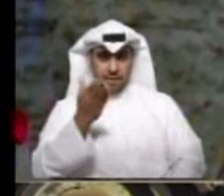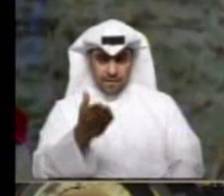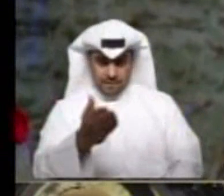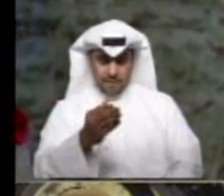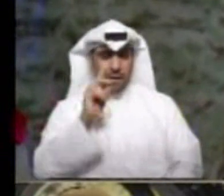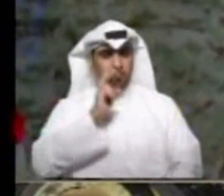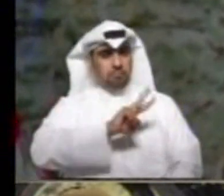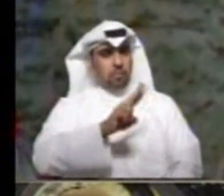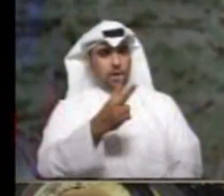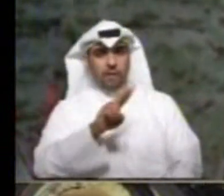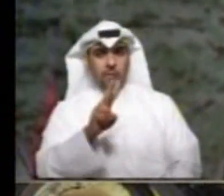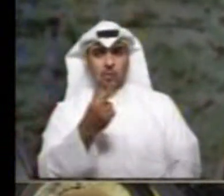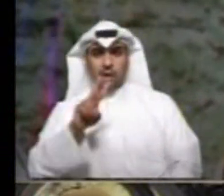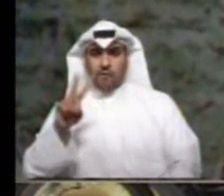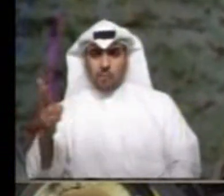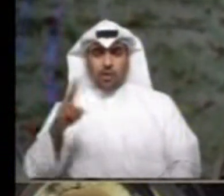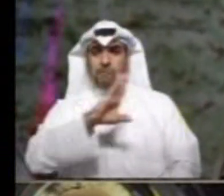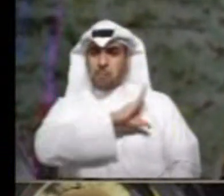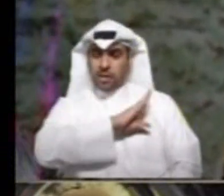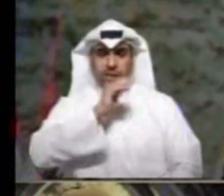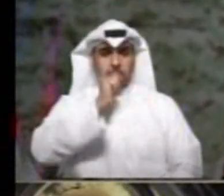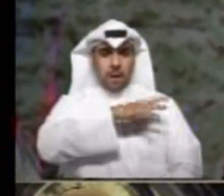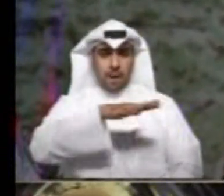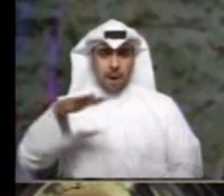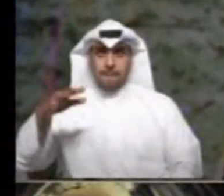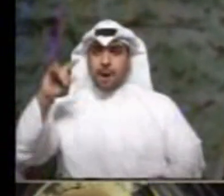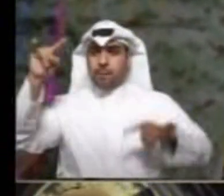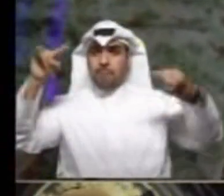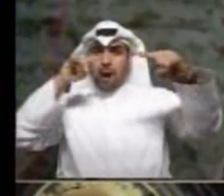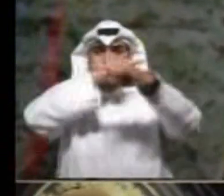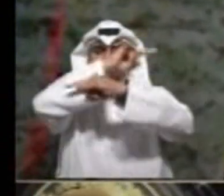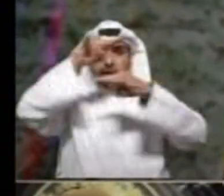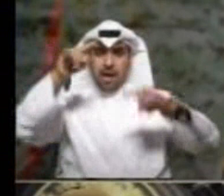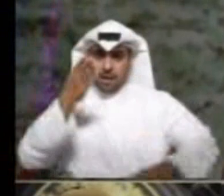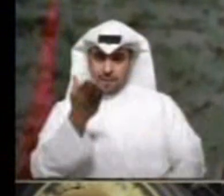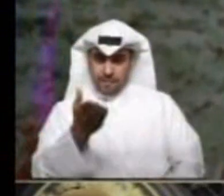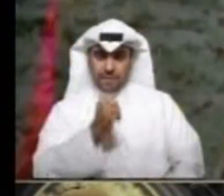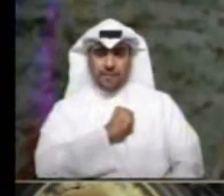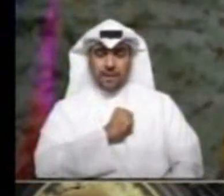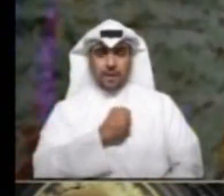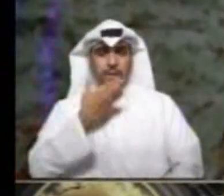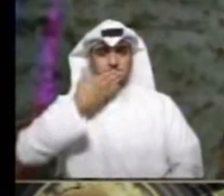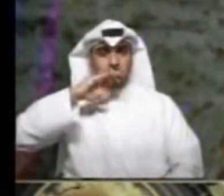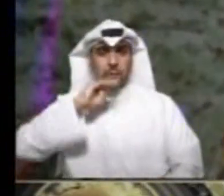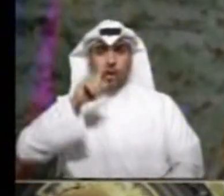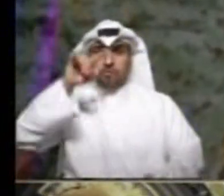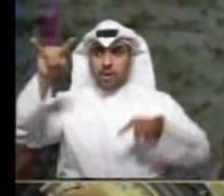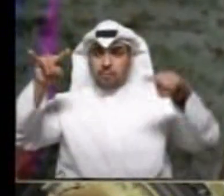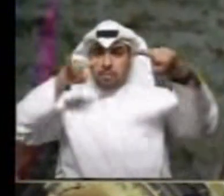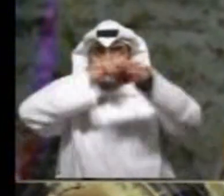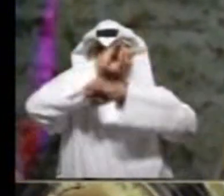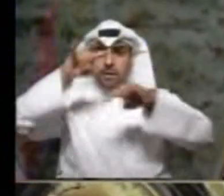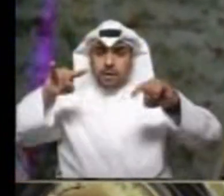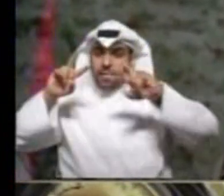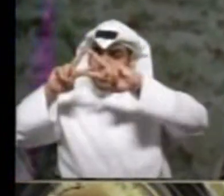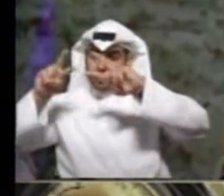التموين، عندنا قوى الجويه، عندنا البحريه. القوى الجويه استطلعنا المكان وشفنا اماكن الامطار وشفنا اماكن